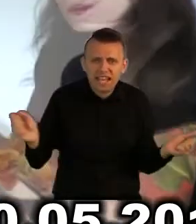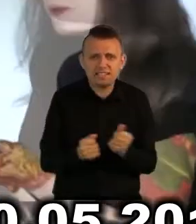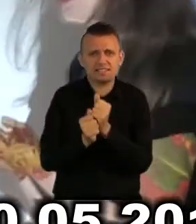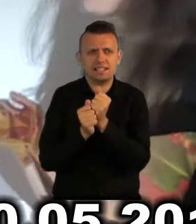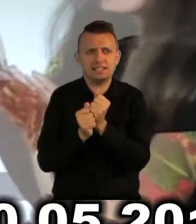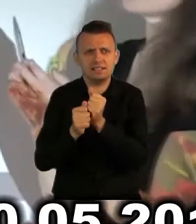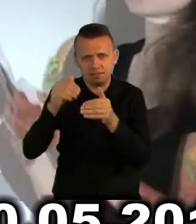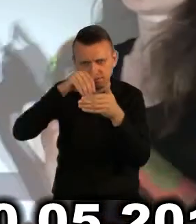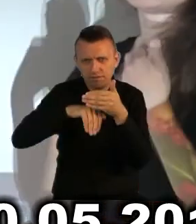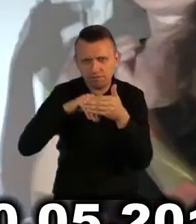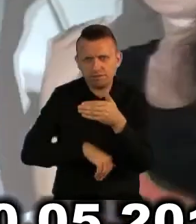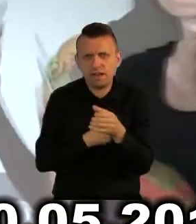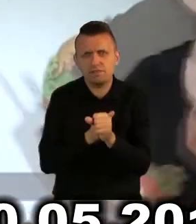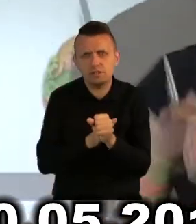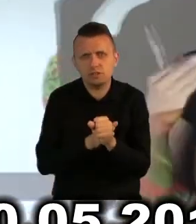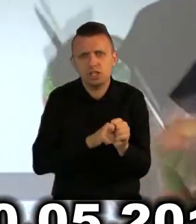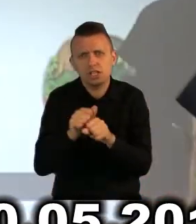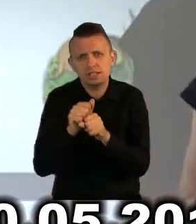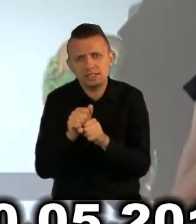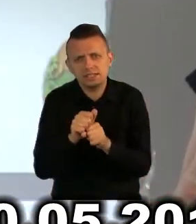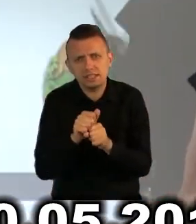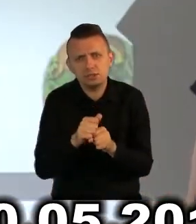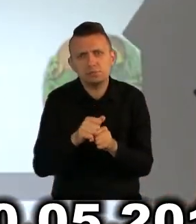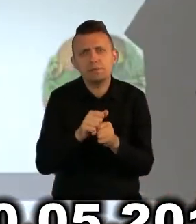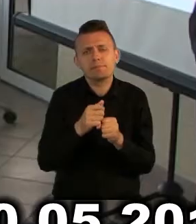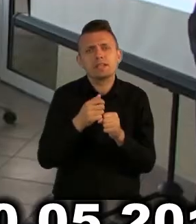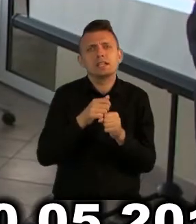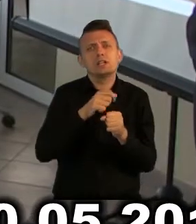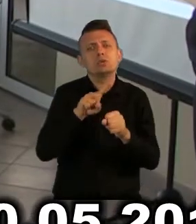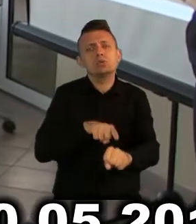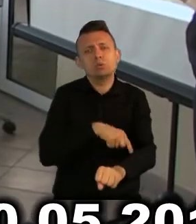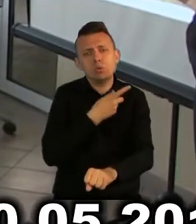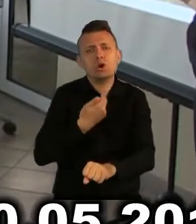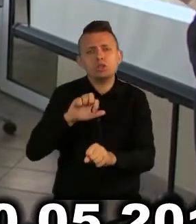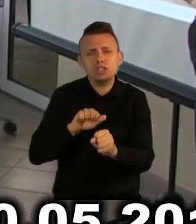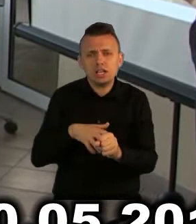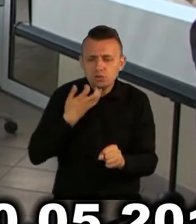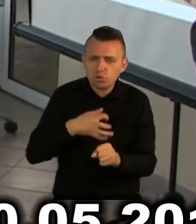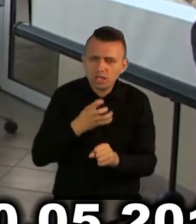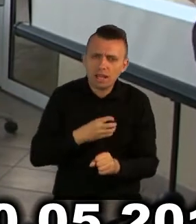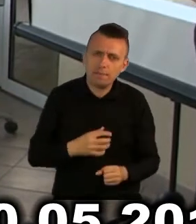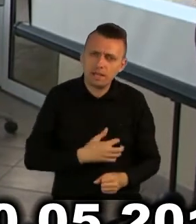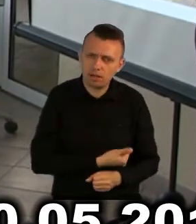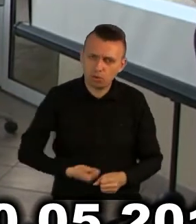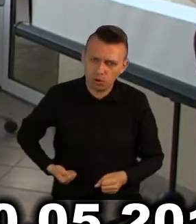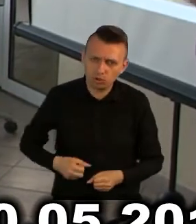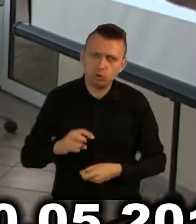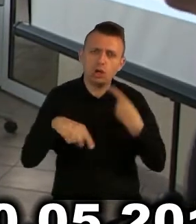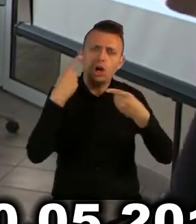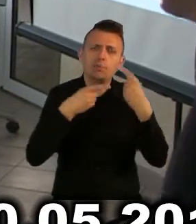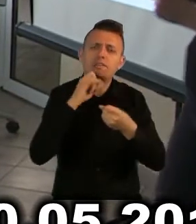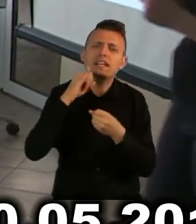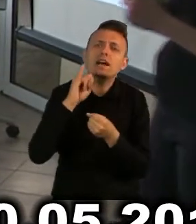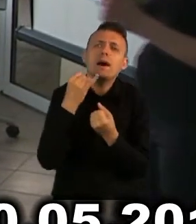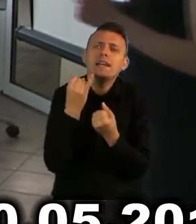żołądek jest wypełniony warzywami i nie jesteśmy tak szybko młody. Pani dietetyk wyjaśniała osobom zebranym w dziennym domu pomocy społecznej,